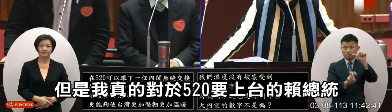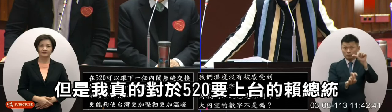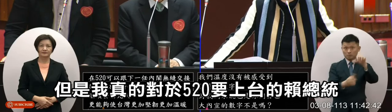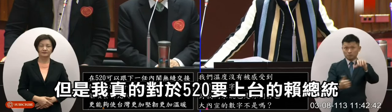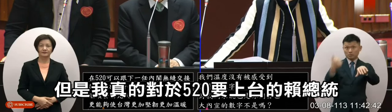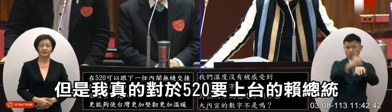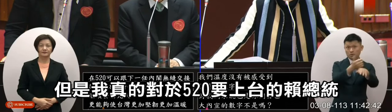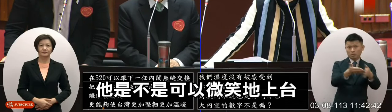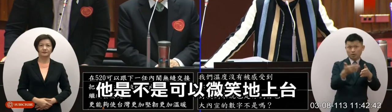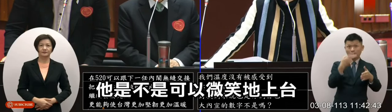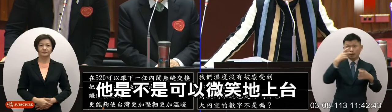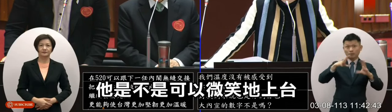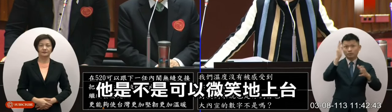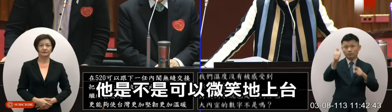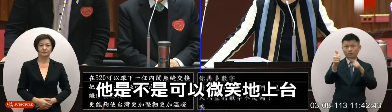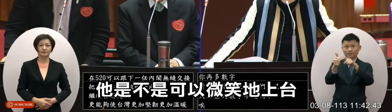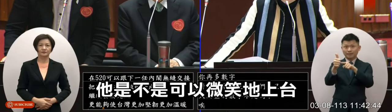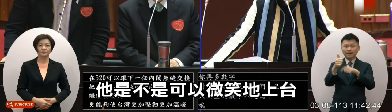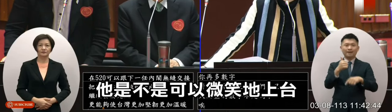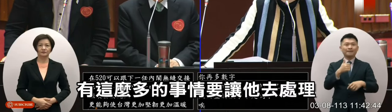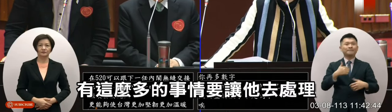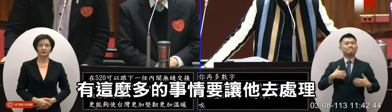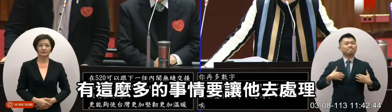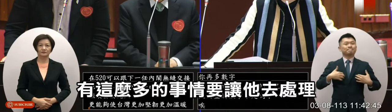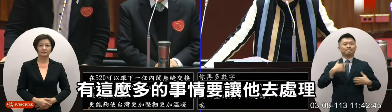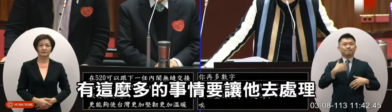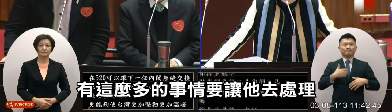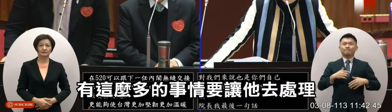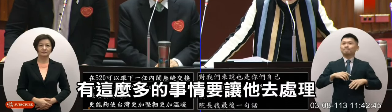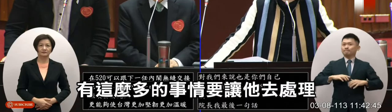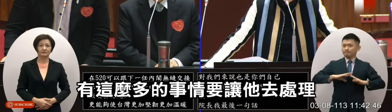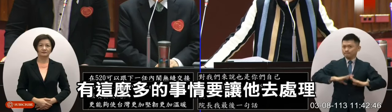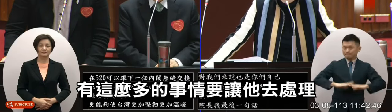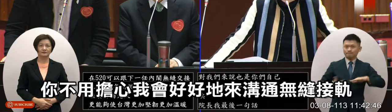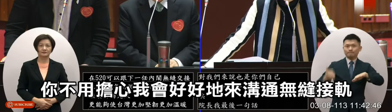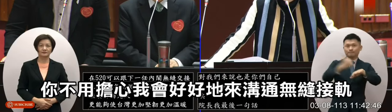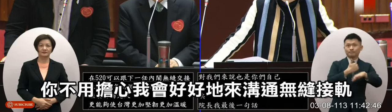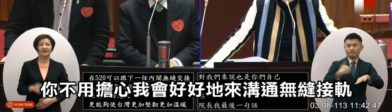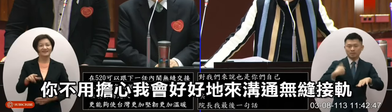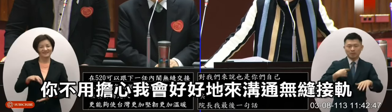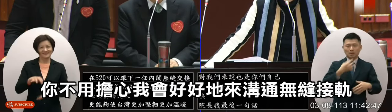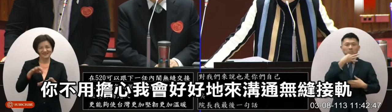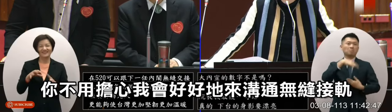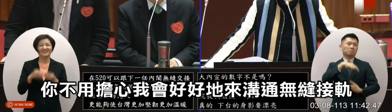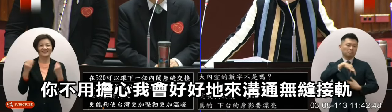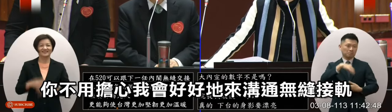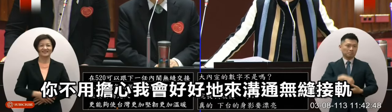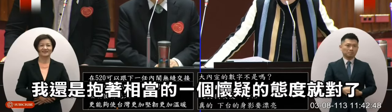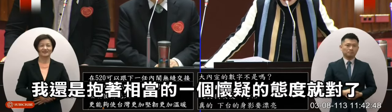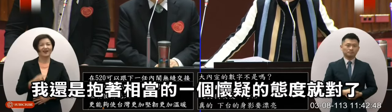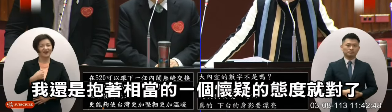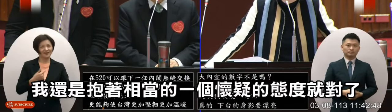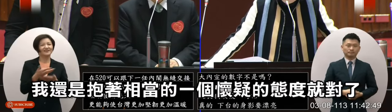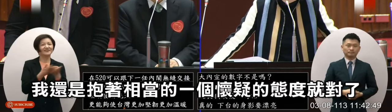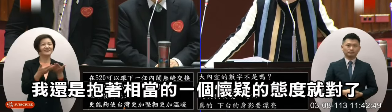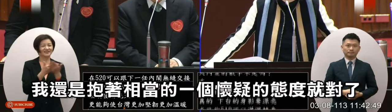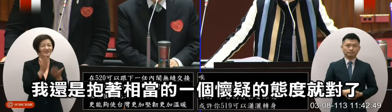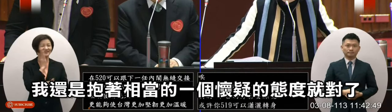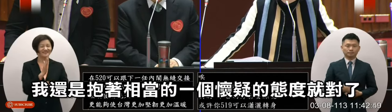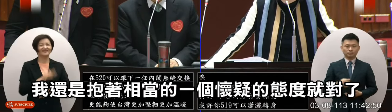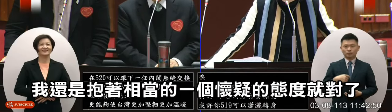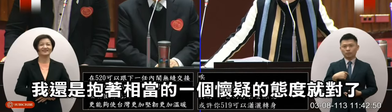的赖总统，他是不是可以微笑的上台，有这么多的事情要让他去处理， 我个人来说还是 抱